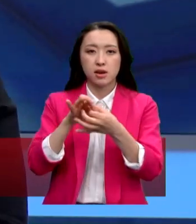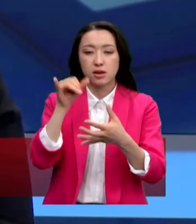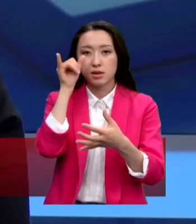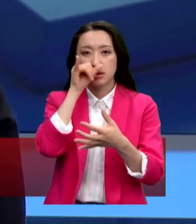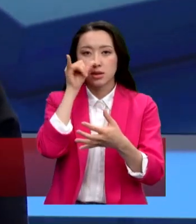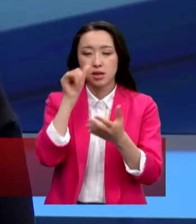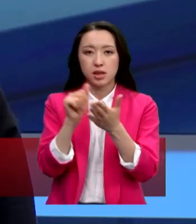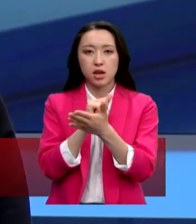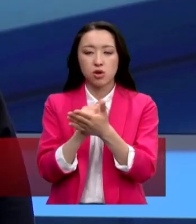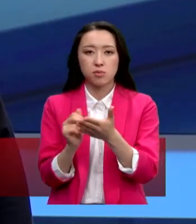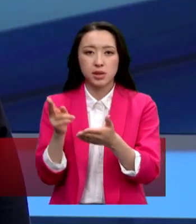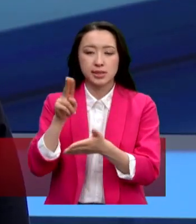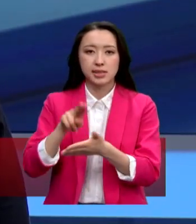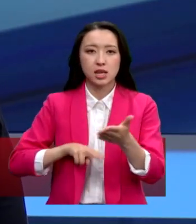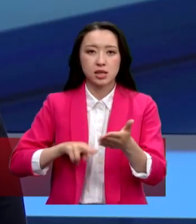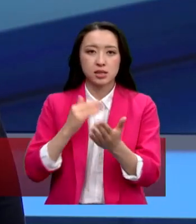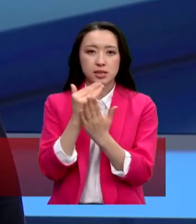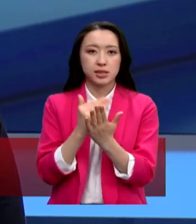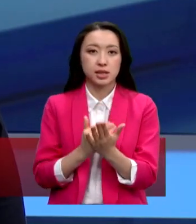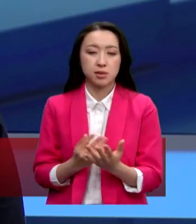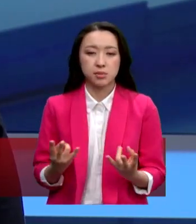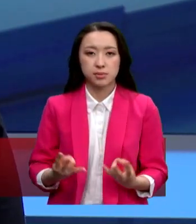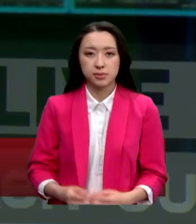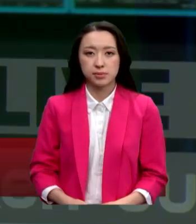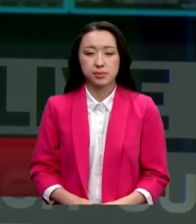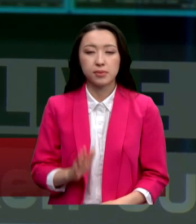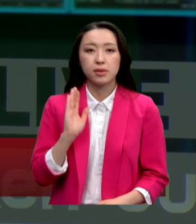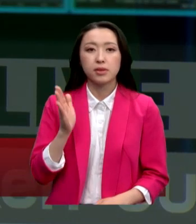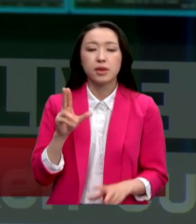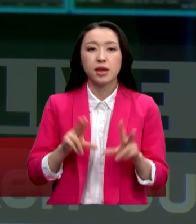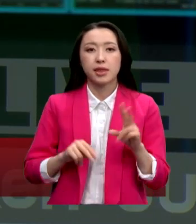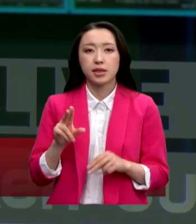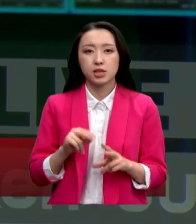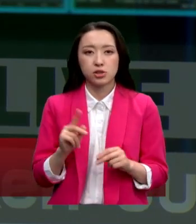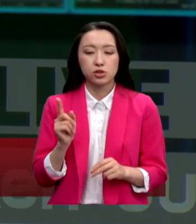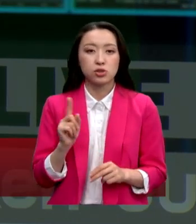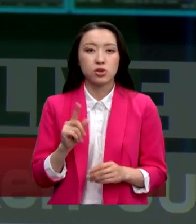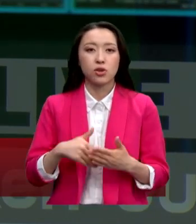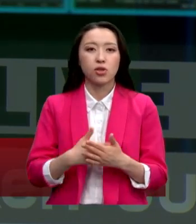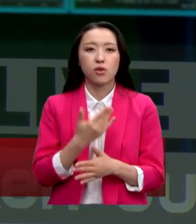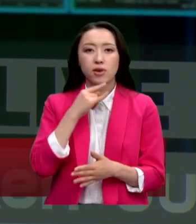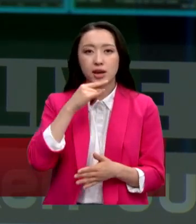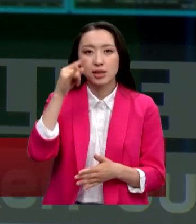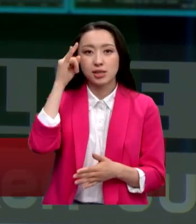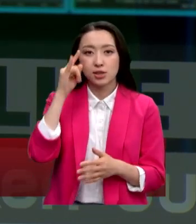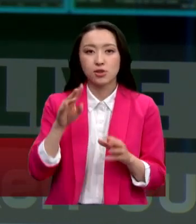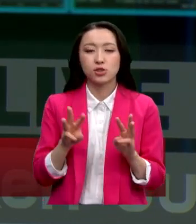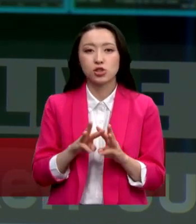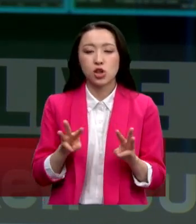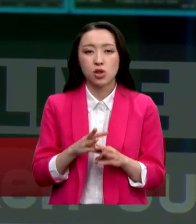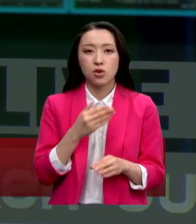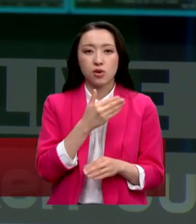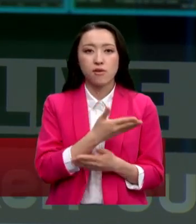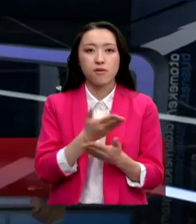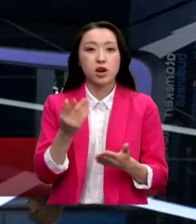какой-то документ и зарегистрировать его в системе. Ну, будем надеяться, что... Новый Казахстан, чиновники из Нового Казахстана